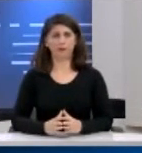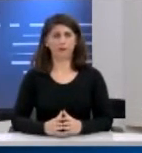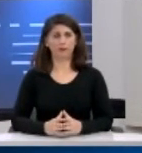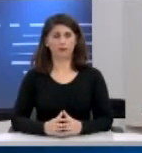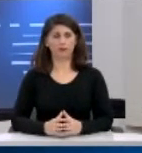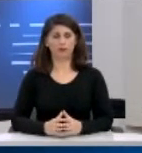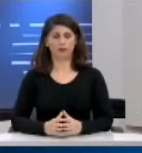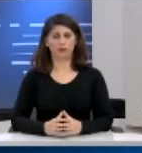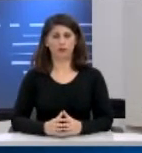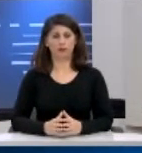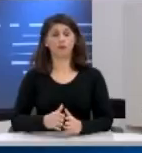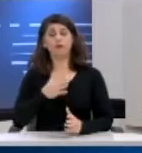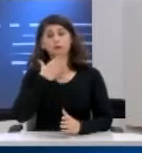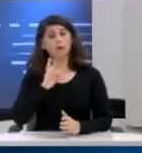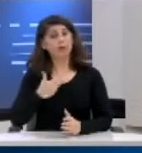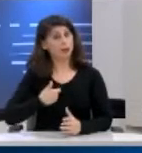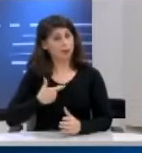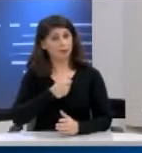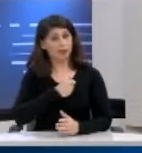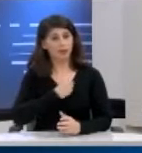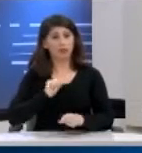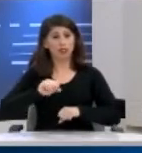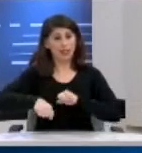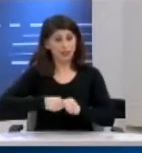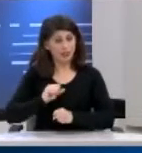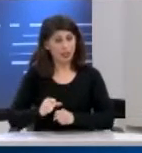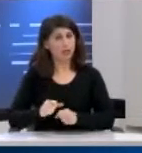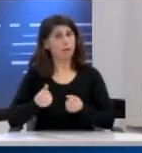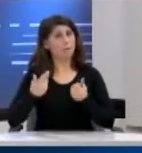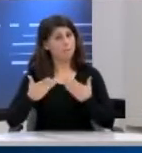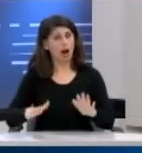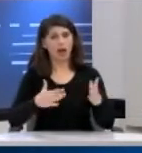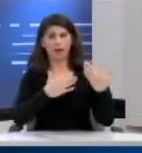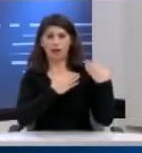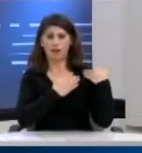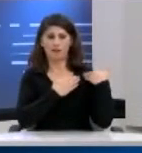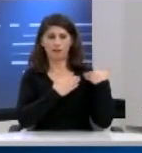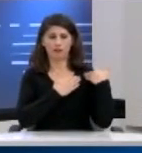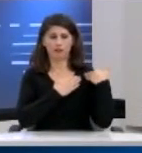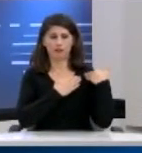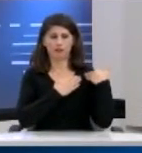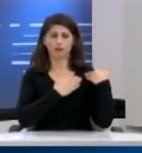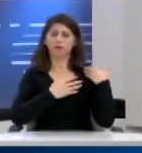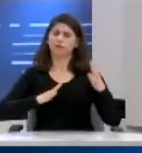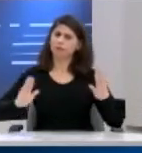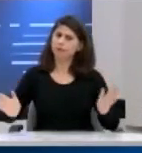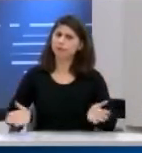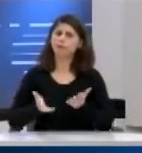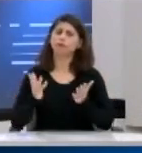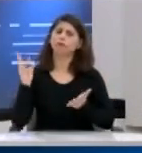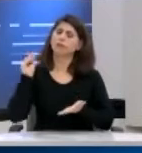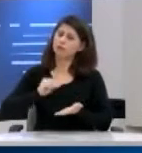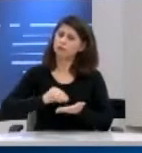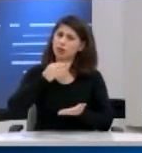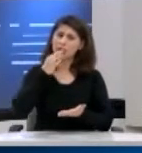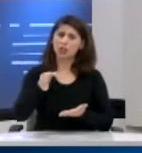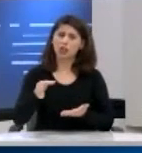Διότι εμείς εκτιμούμε ότι οι δράσεις που έχουμε ήδη αναλάβει, παρά τα, επαναλαμβάνω,